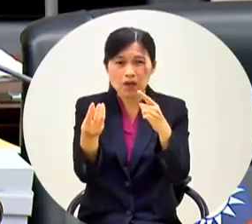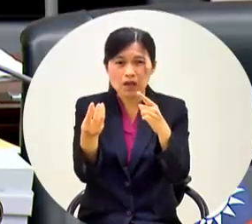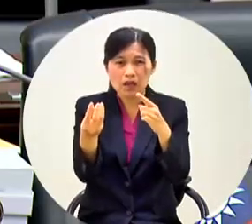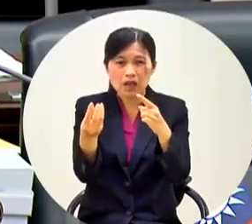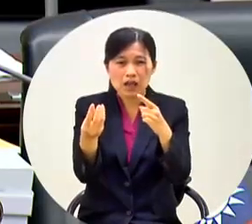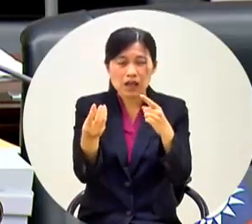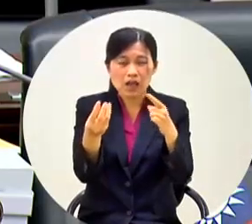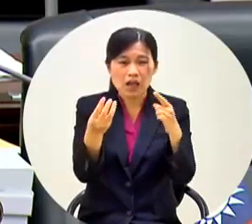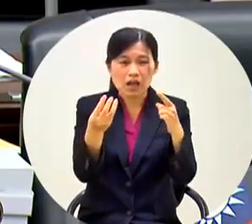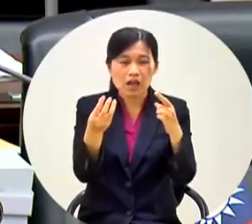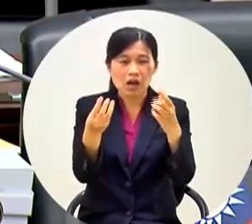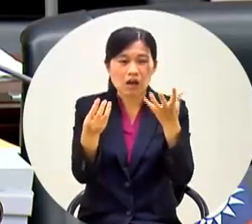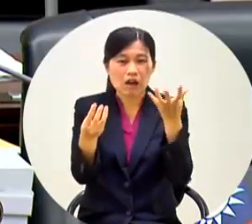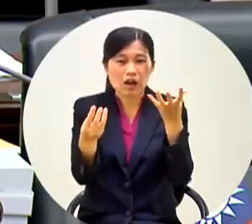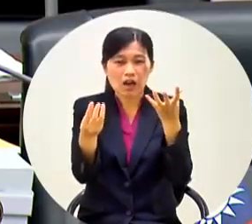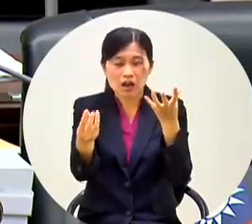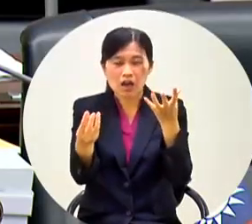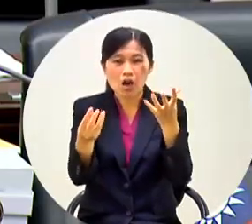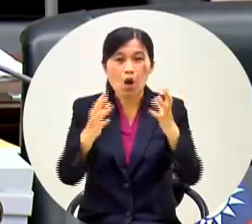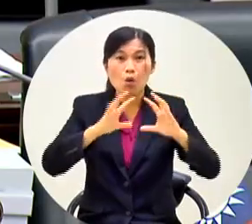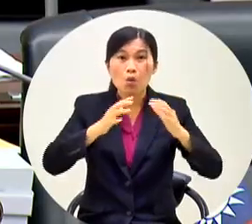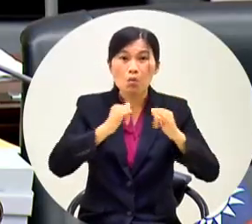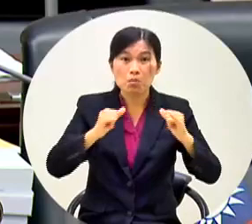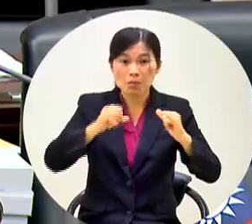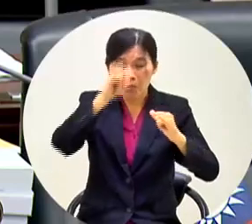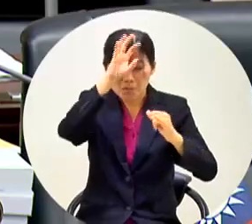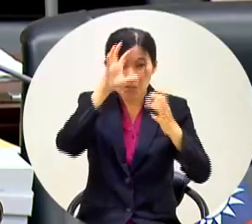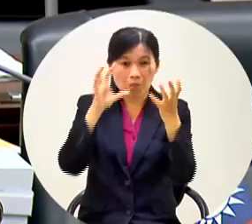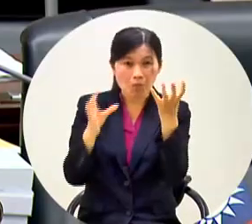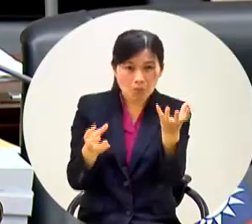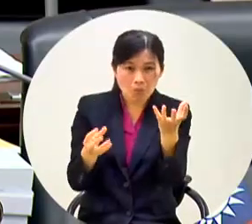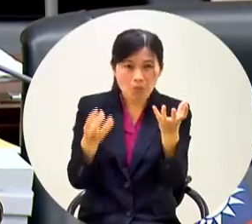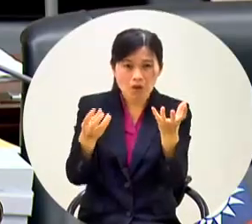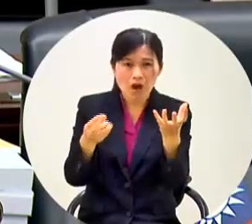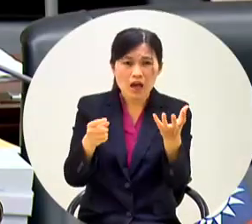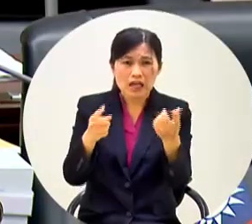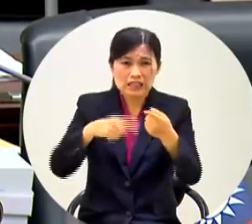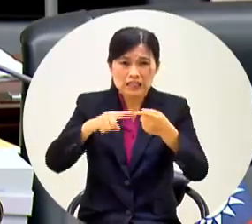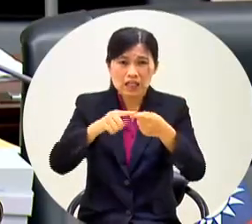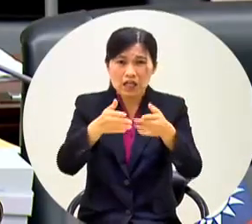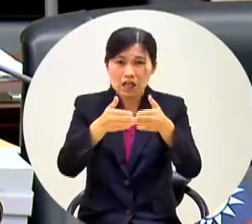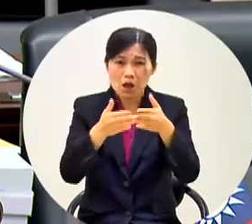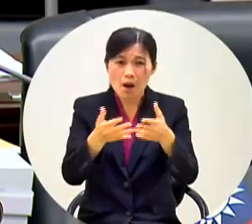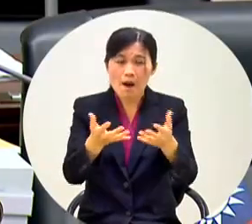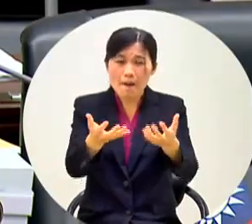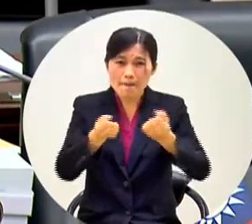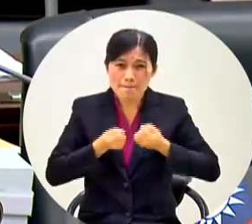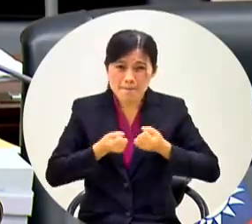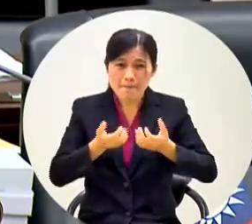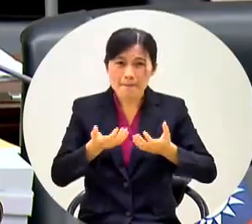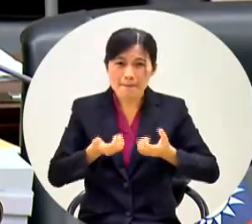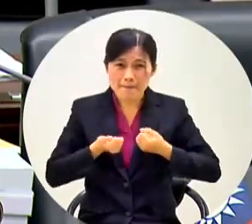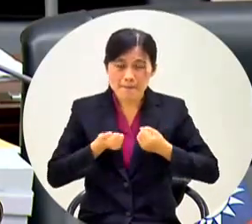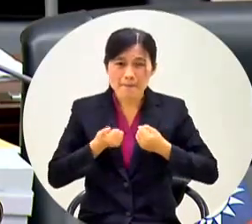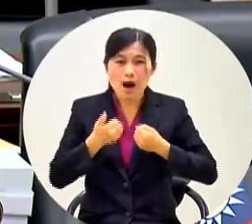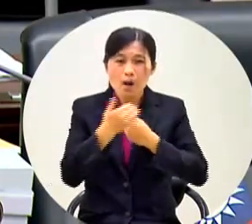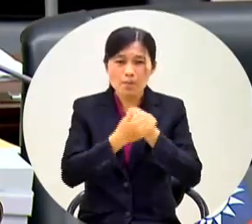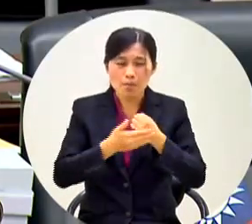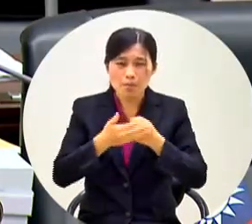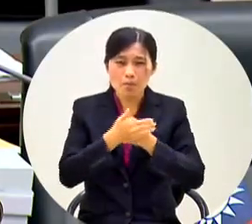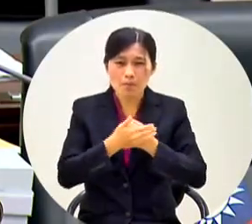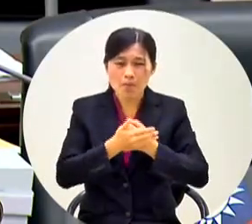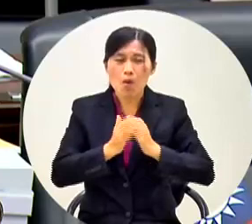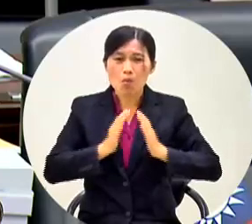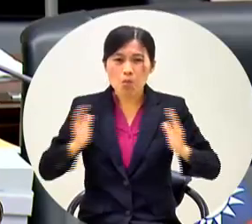数，就要有包容，要来党团协商。过程当中，我们有提